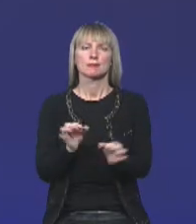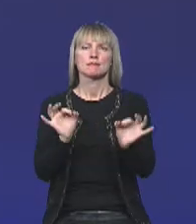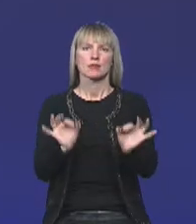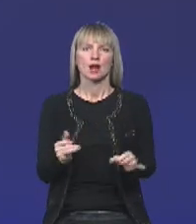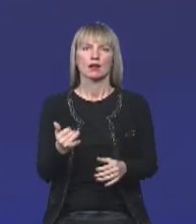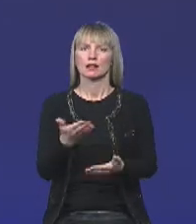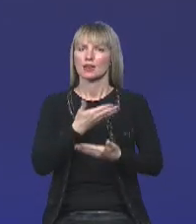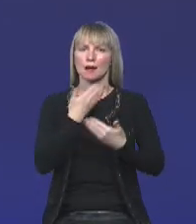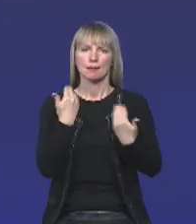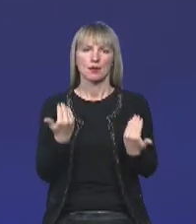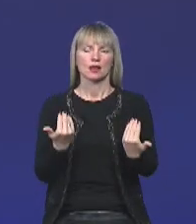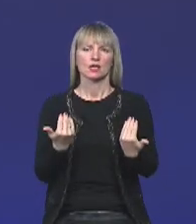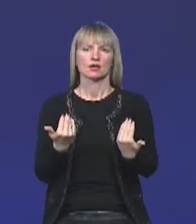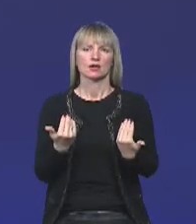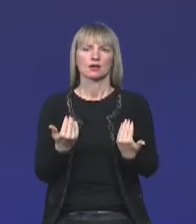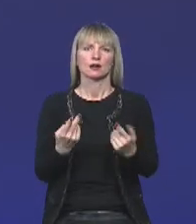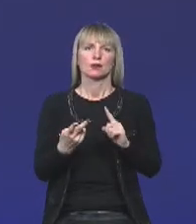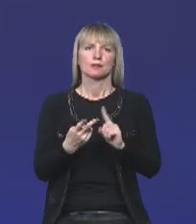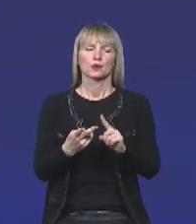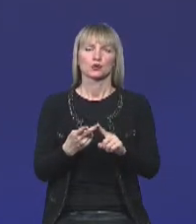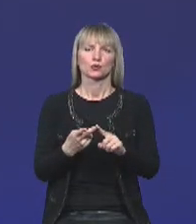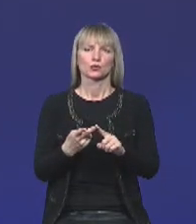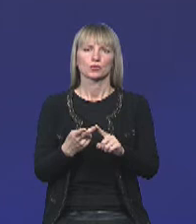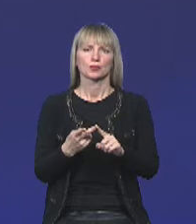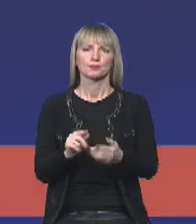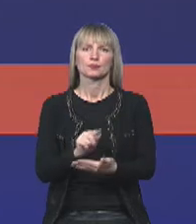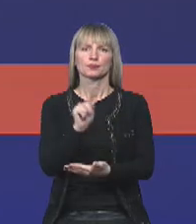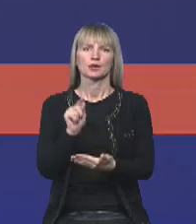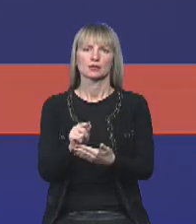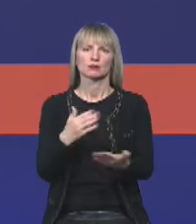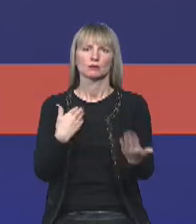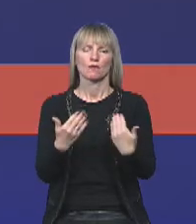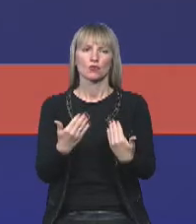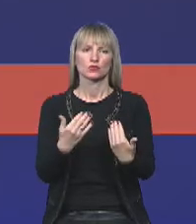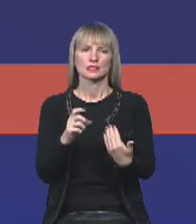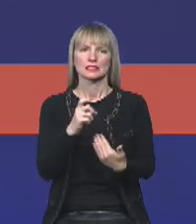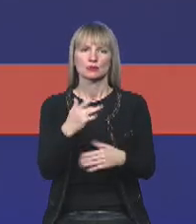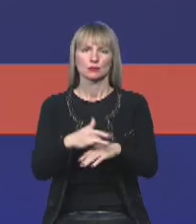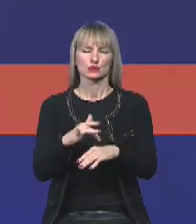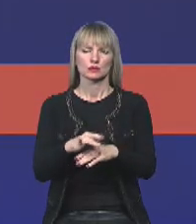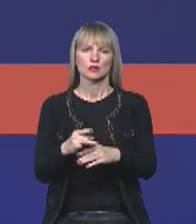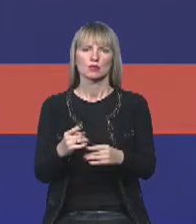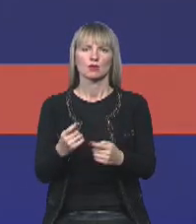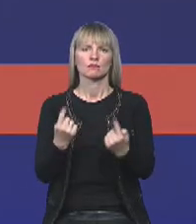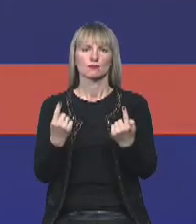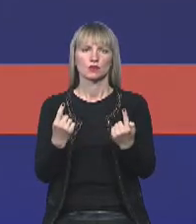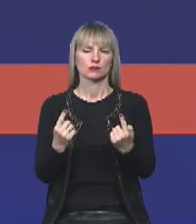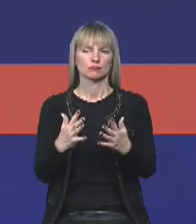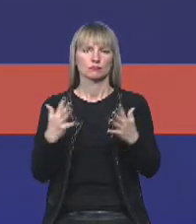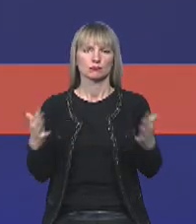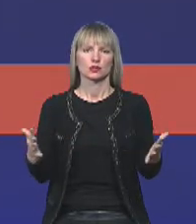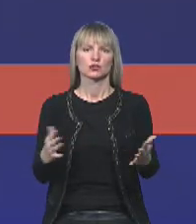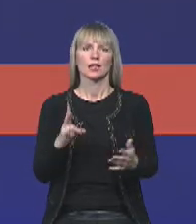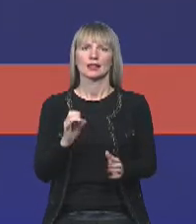його немає. По-друге, питання поводження з відходами, воно, ну, значно ширше і воно включає не